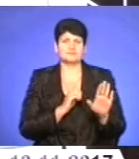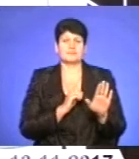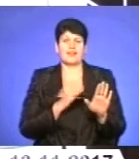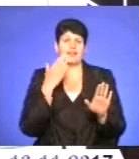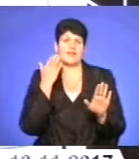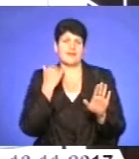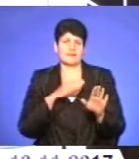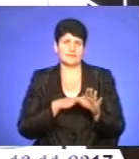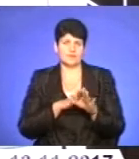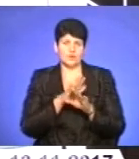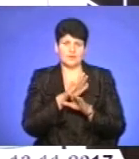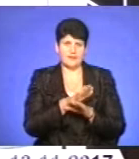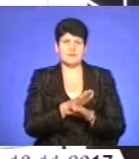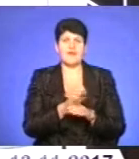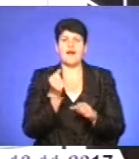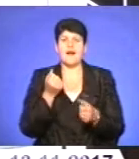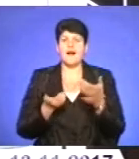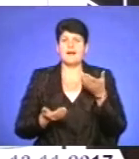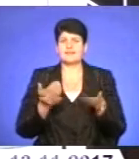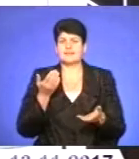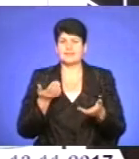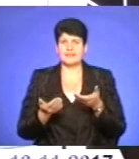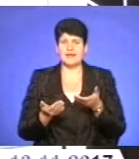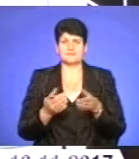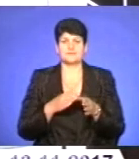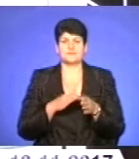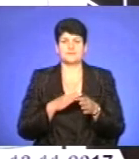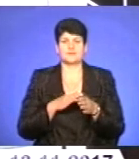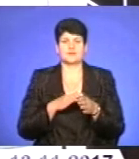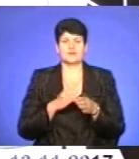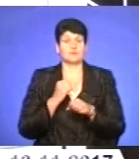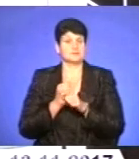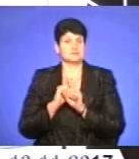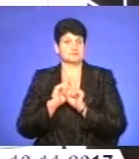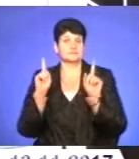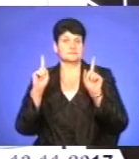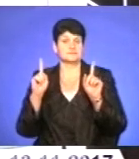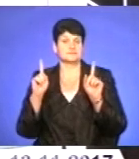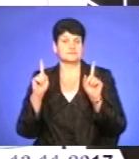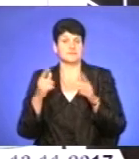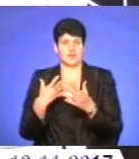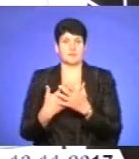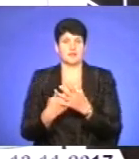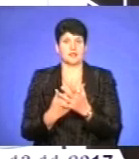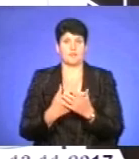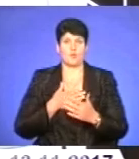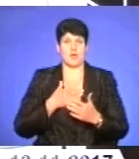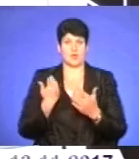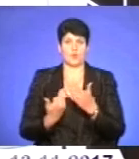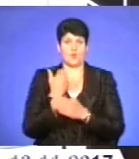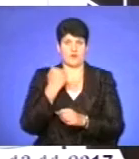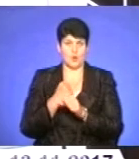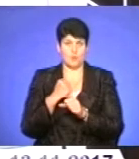легке в виконанні, але справляти не менший ефект. Для прикладу, це моя нова